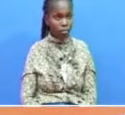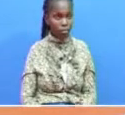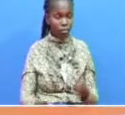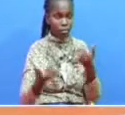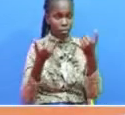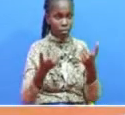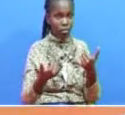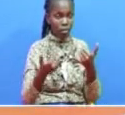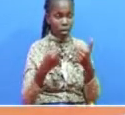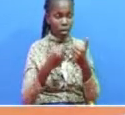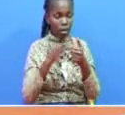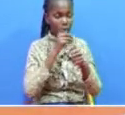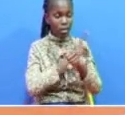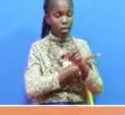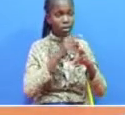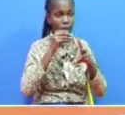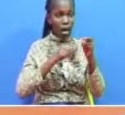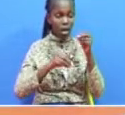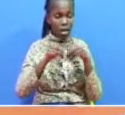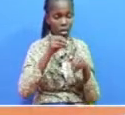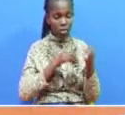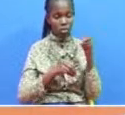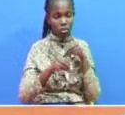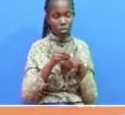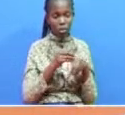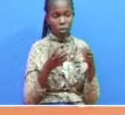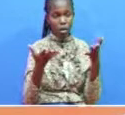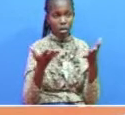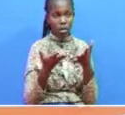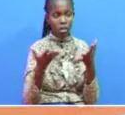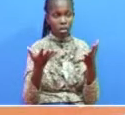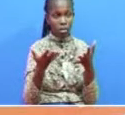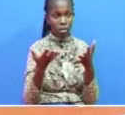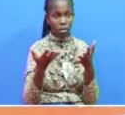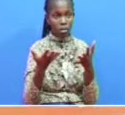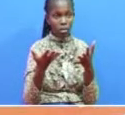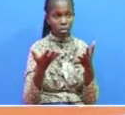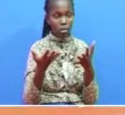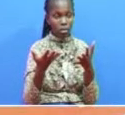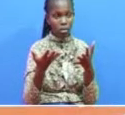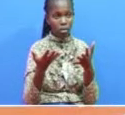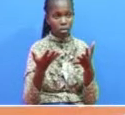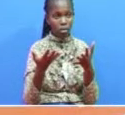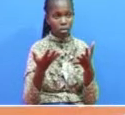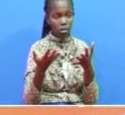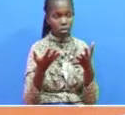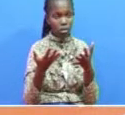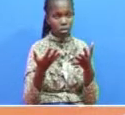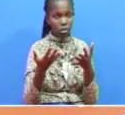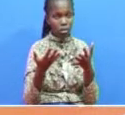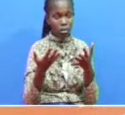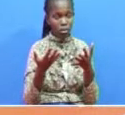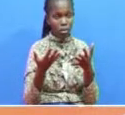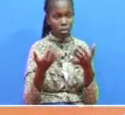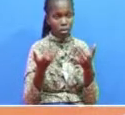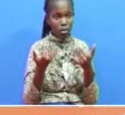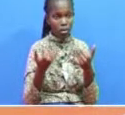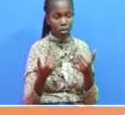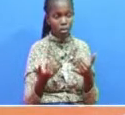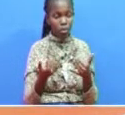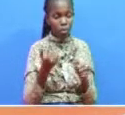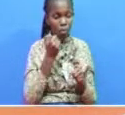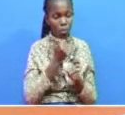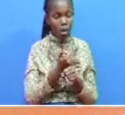Batialite mithenya nyanya usakwani utuwaigwe na ula uvicha. Kana batialite mithenya nyanya usakuwa ni utu aiwe na ulao bicha mwethe uthukumi